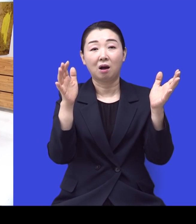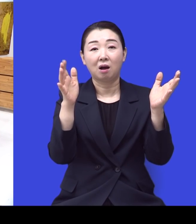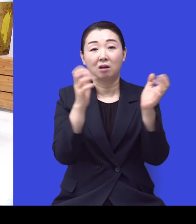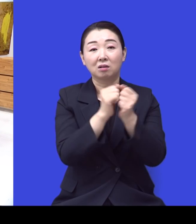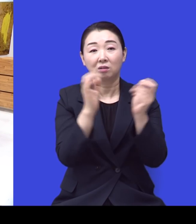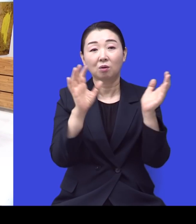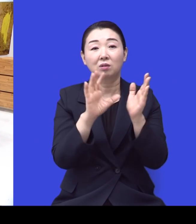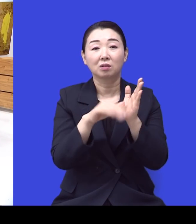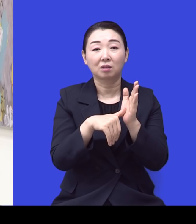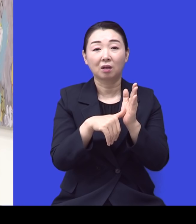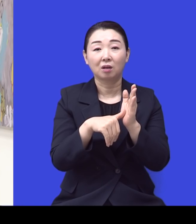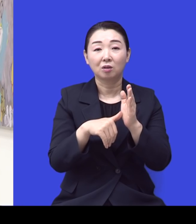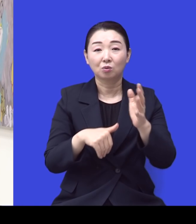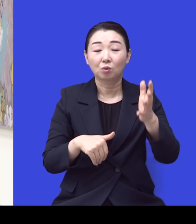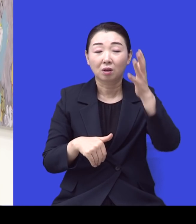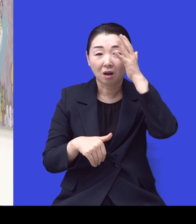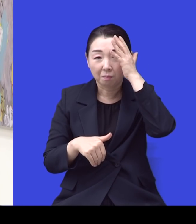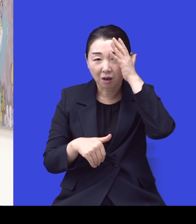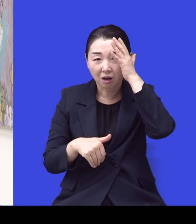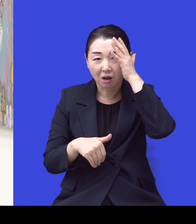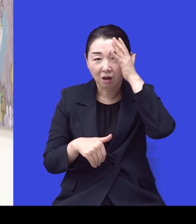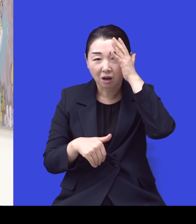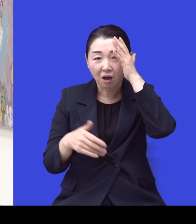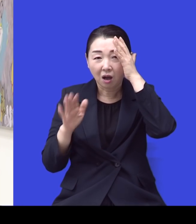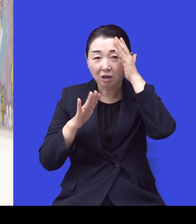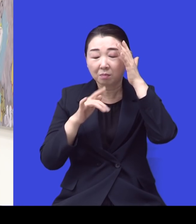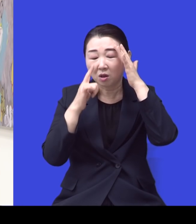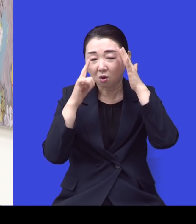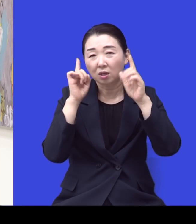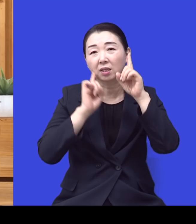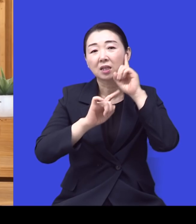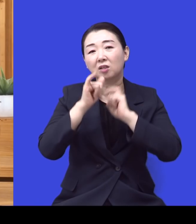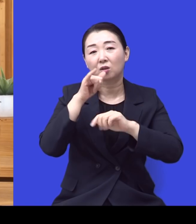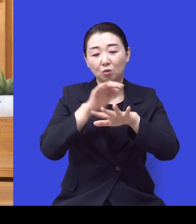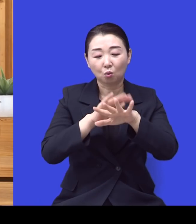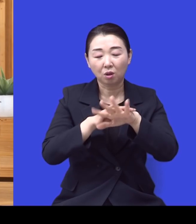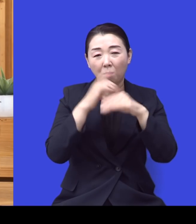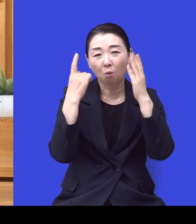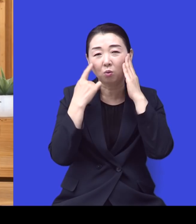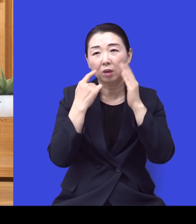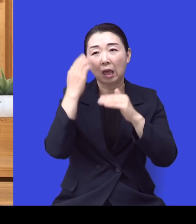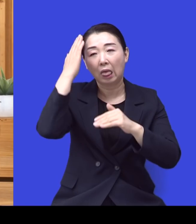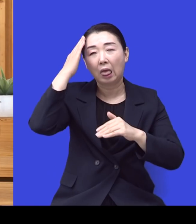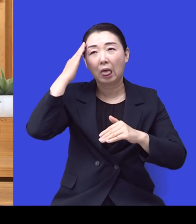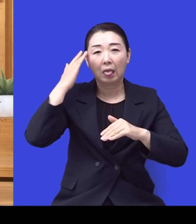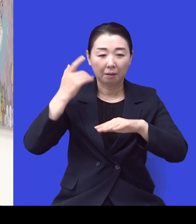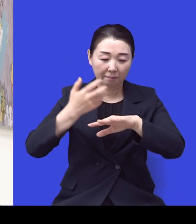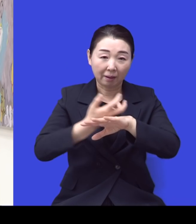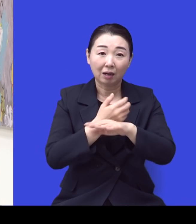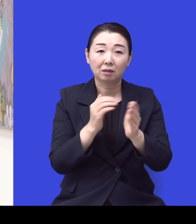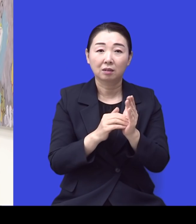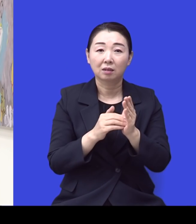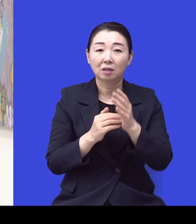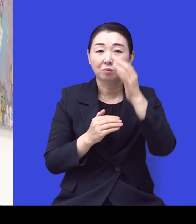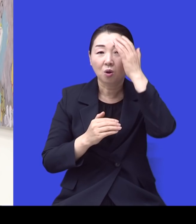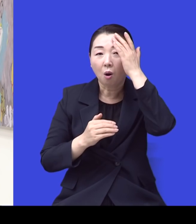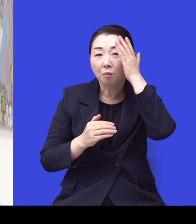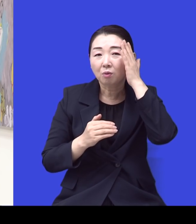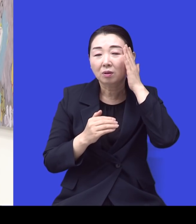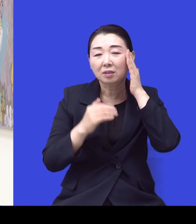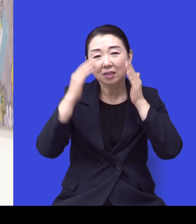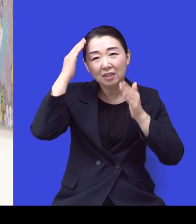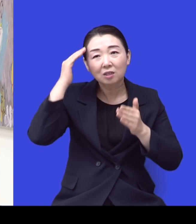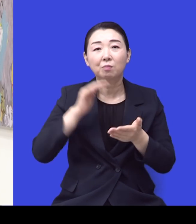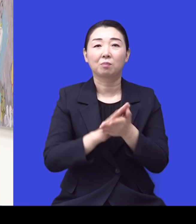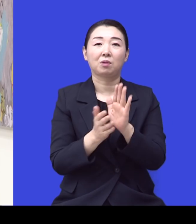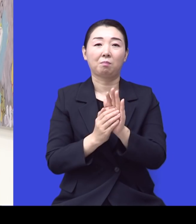터지면서 순간적으로 손을 가렸지만 여기가 다 나가고 손이 다 탄 거예요. 그렇지만 이 옆으로 이제 탄 거죠.